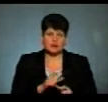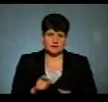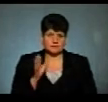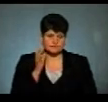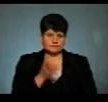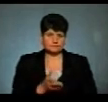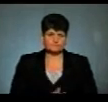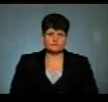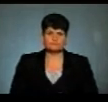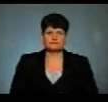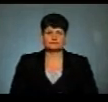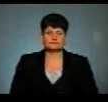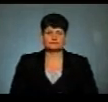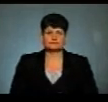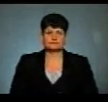почуємо.